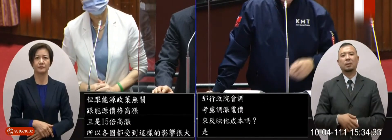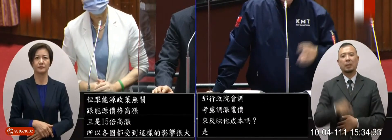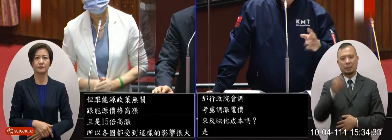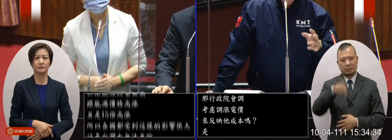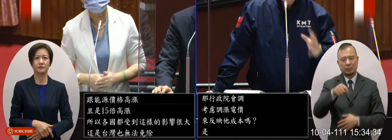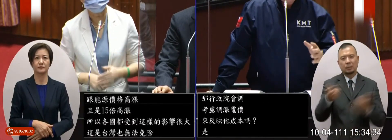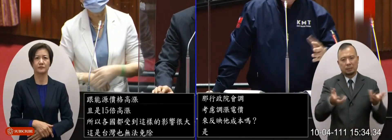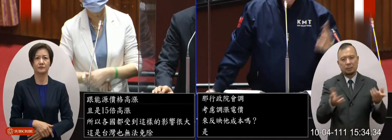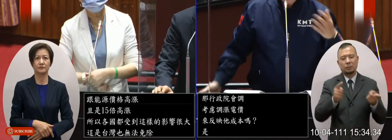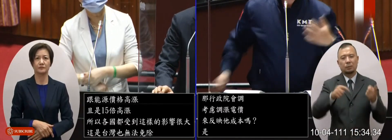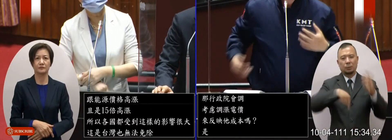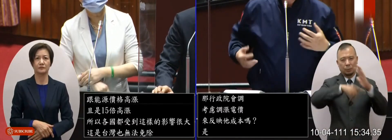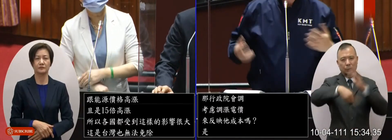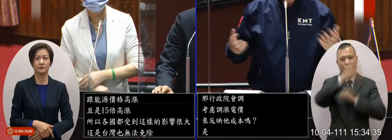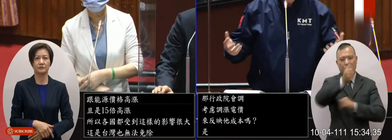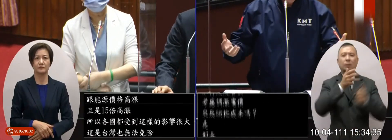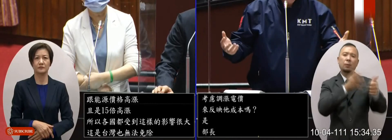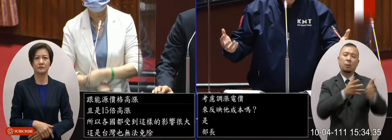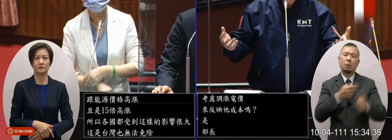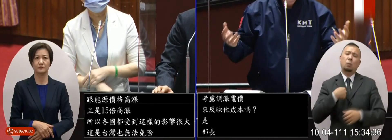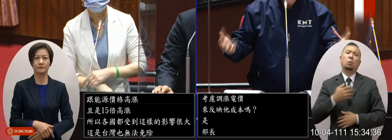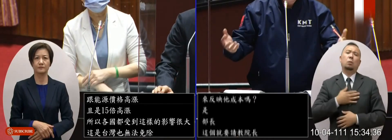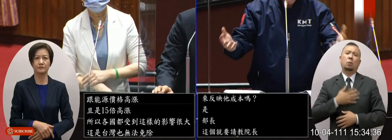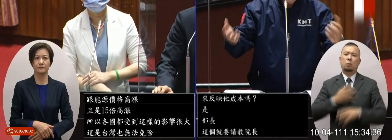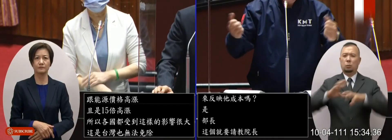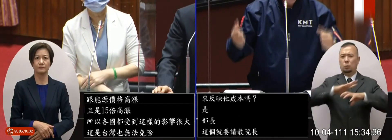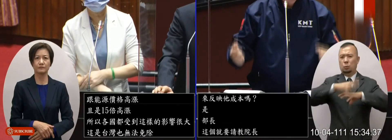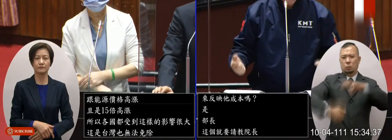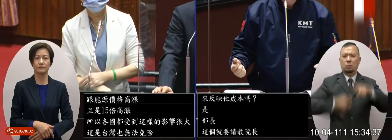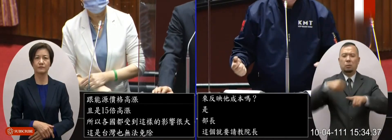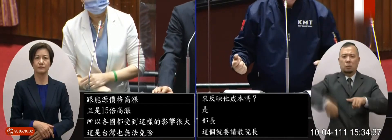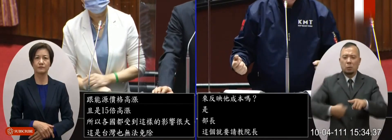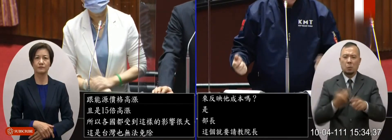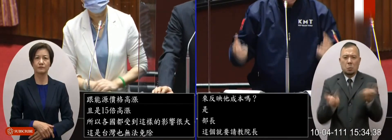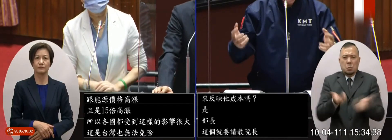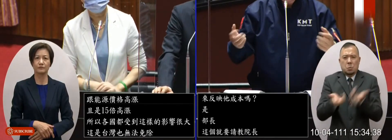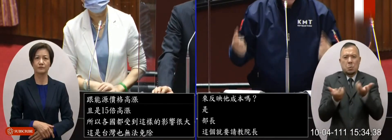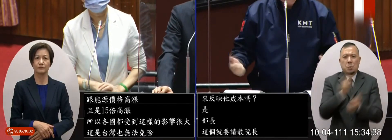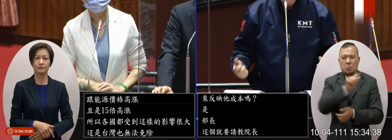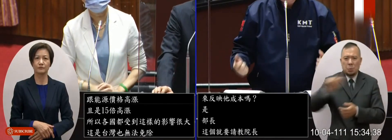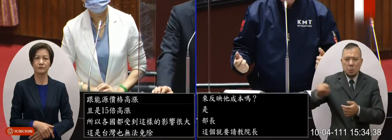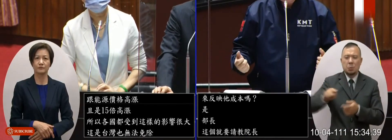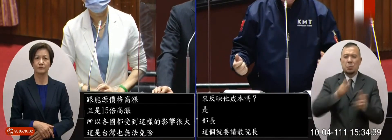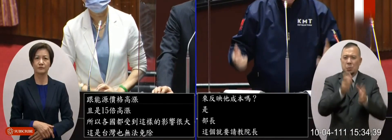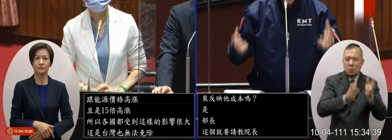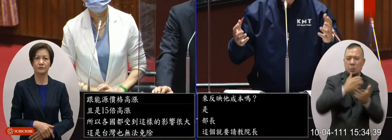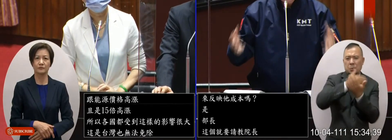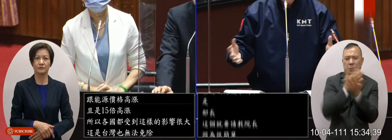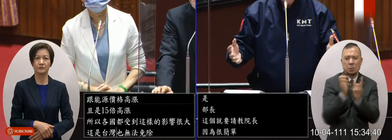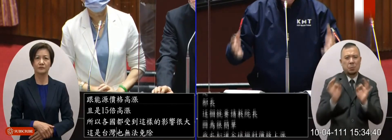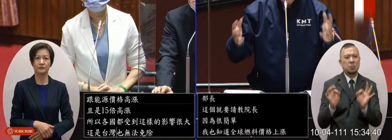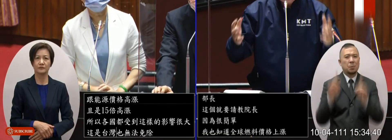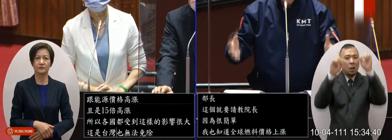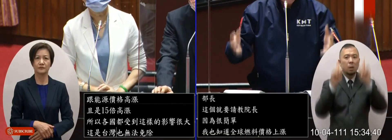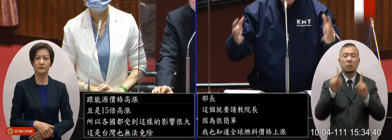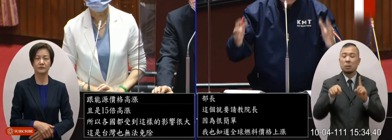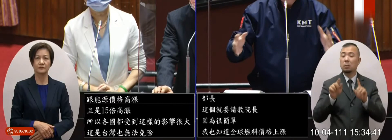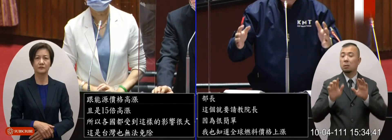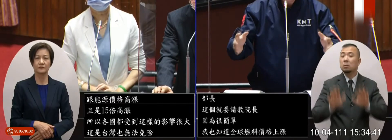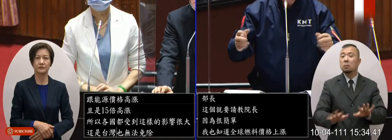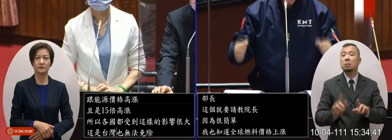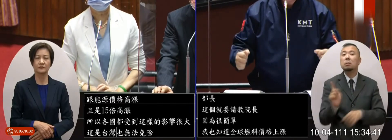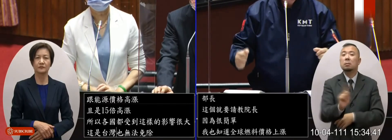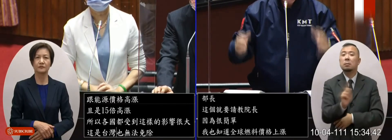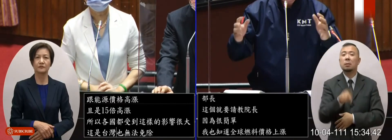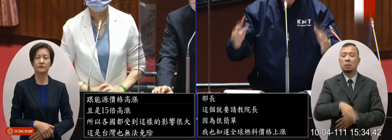长，因为很简单，我也知道全球的燃料价格上涨，但是现在重点来了。重点是你要怎么样